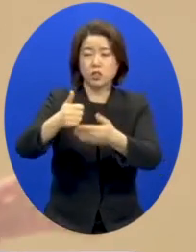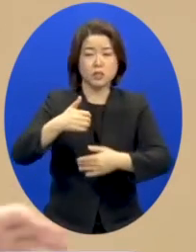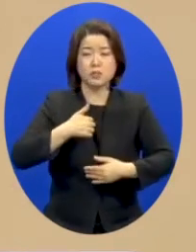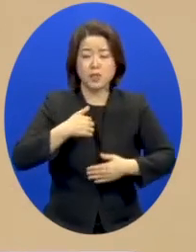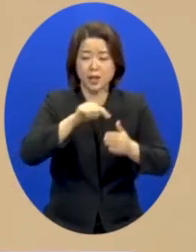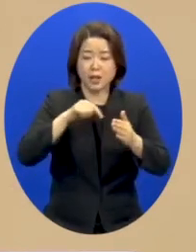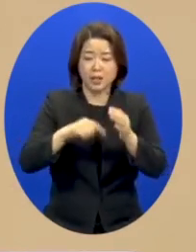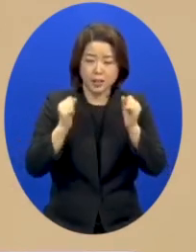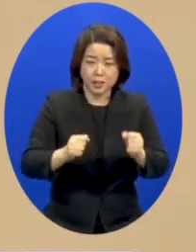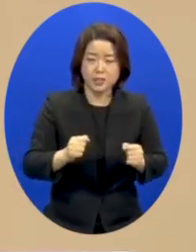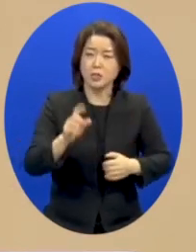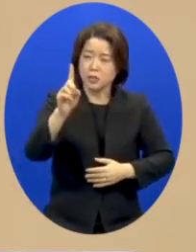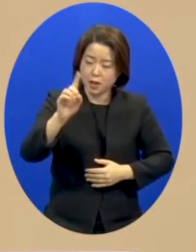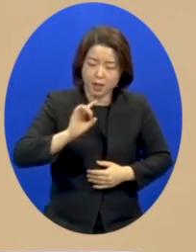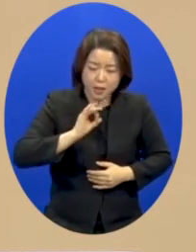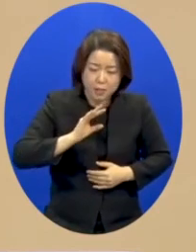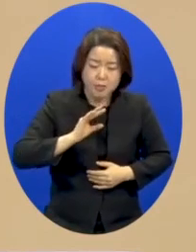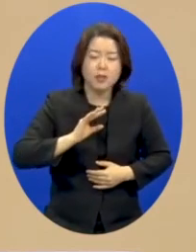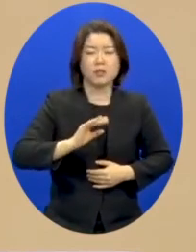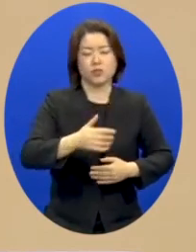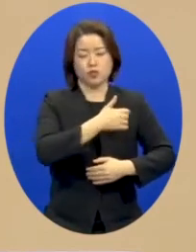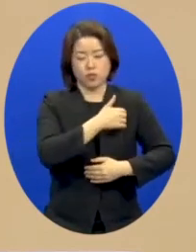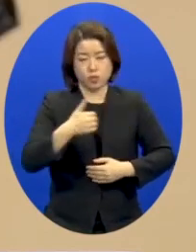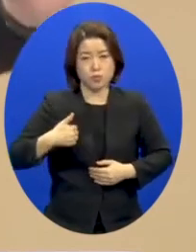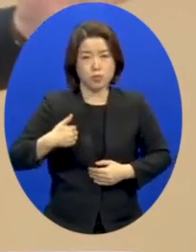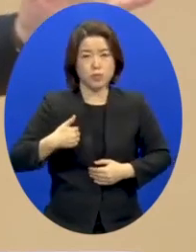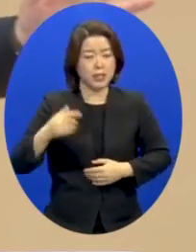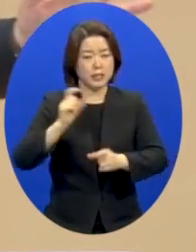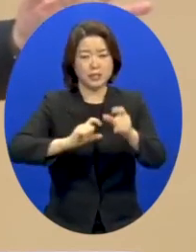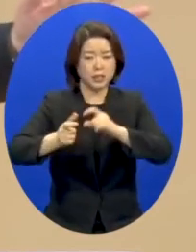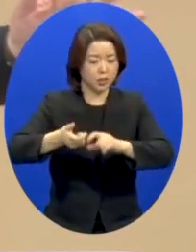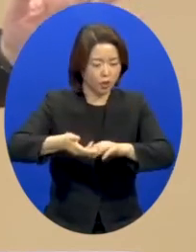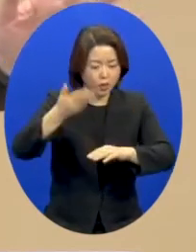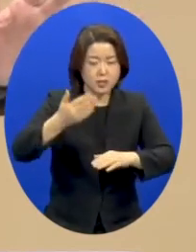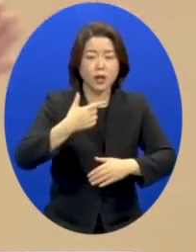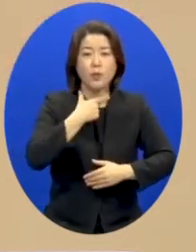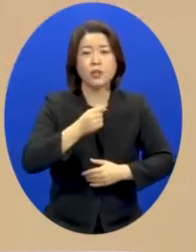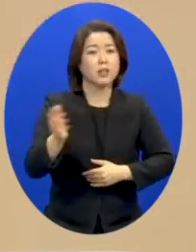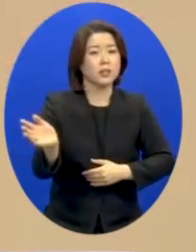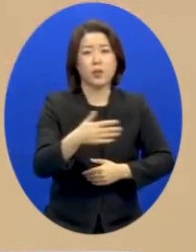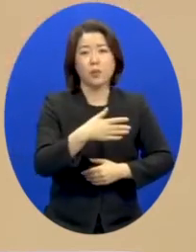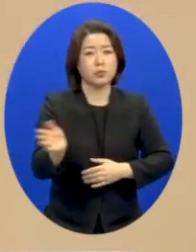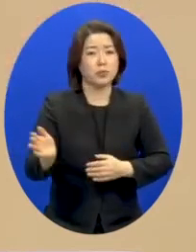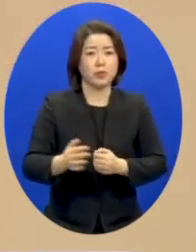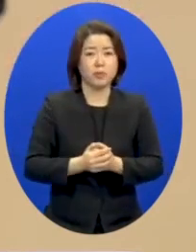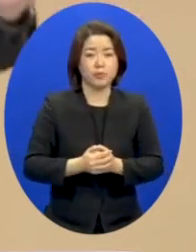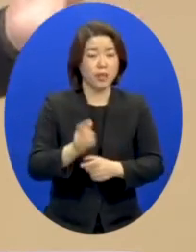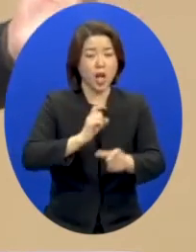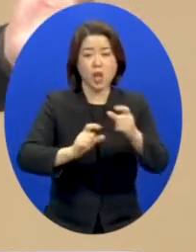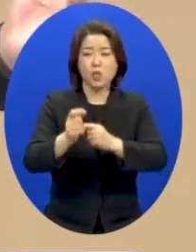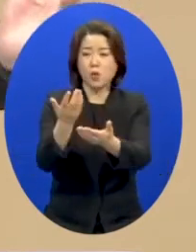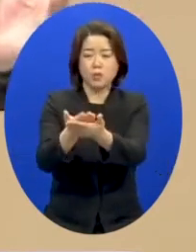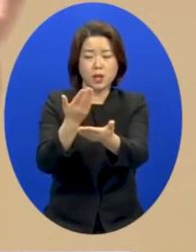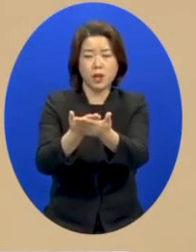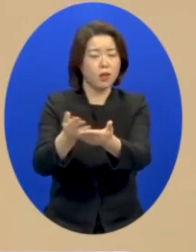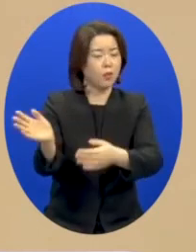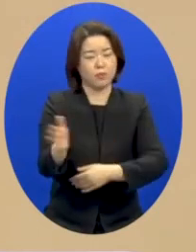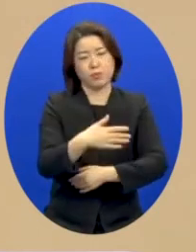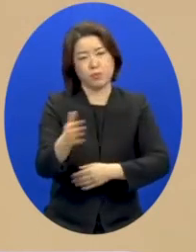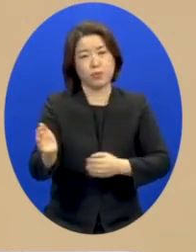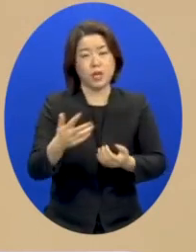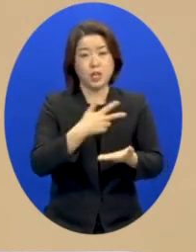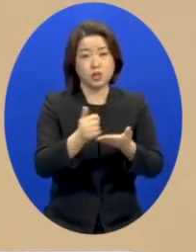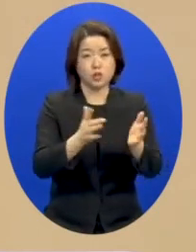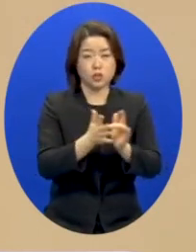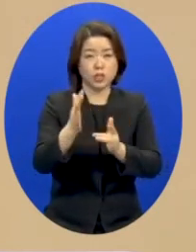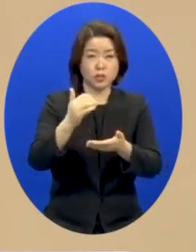하나면 충분합니다. 주님, 아무것도 더 원하는 것이 없어졌습니다. 더 구할 것도 없어졌습니다. 주